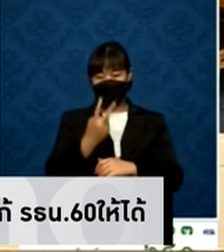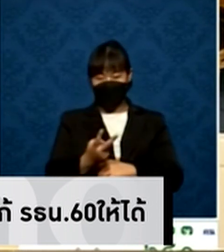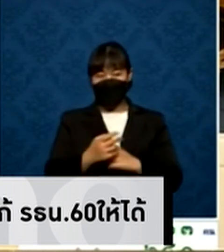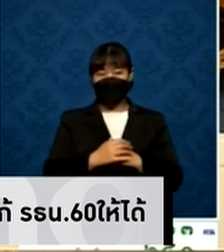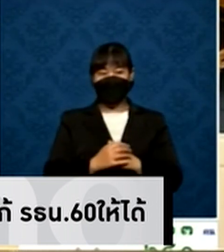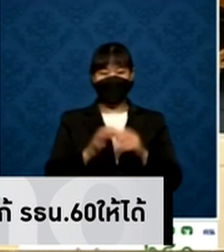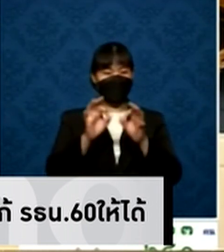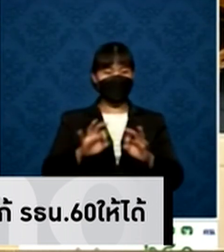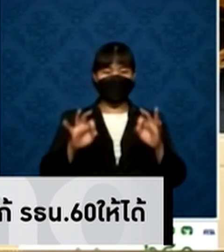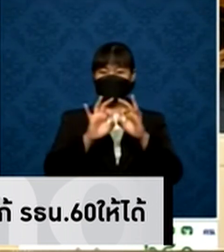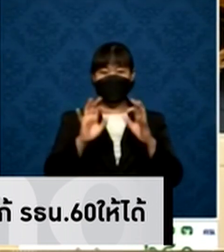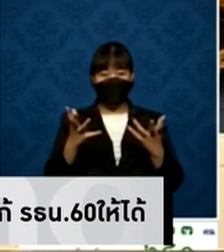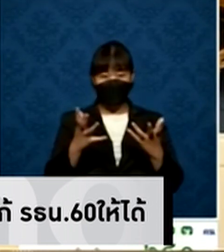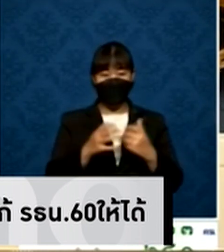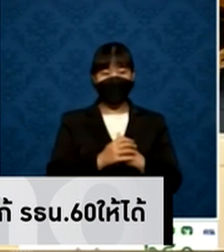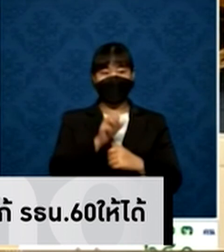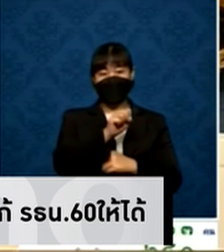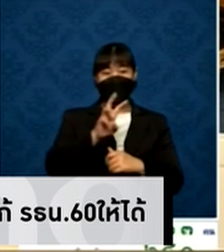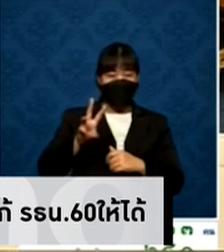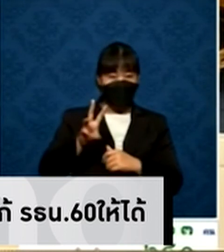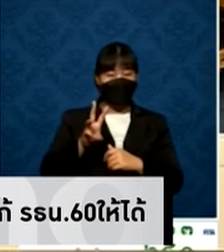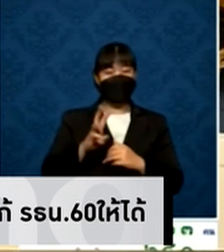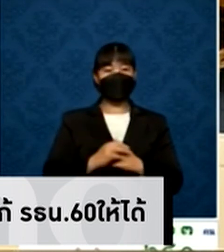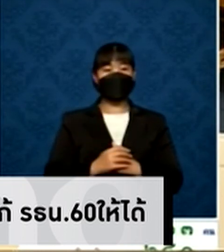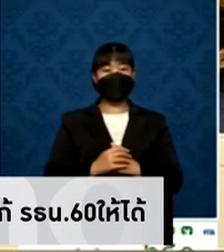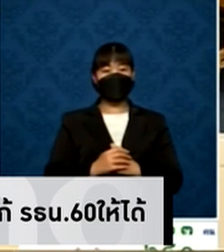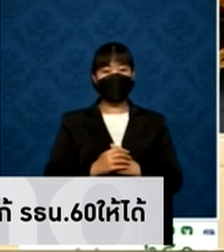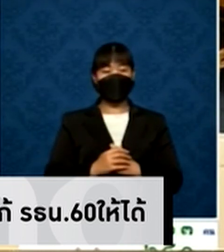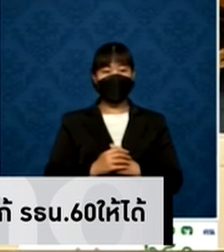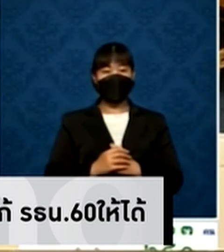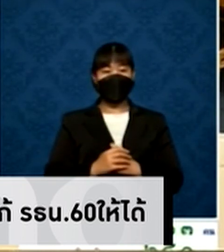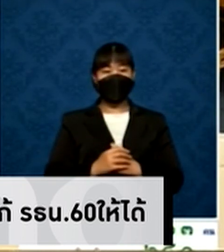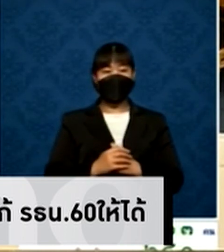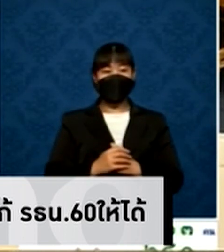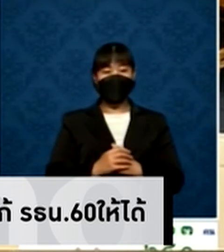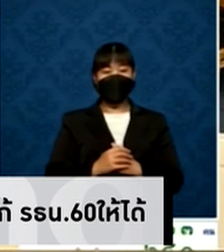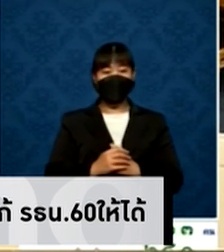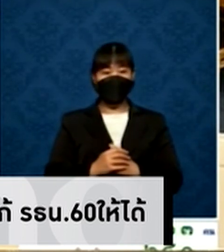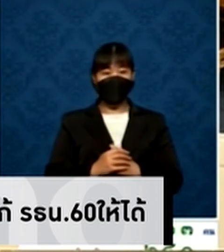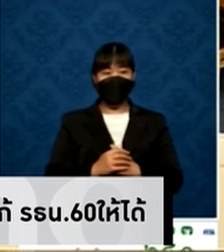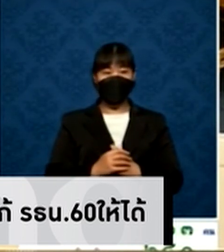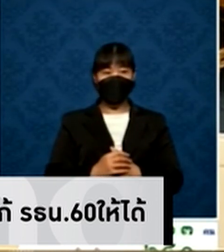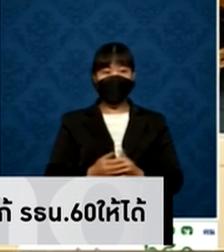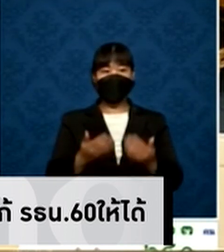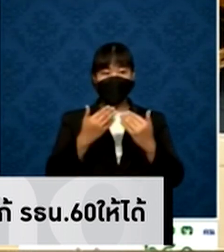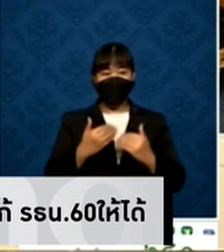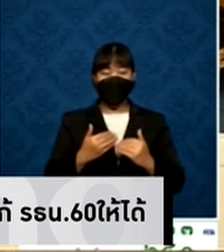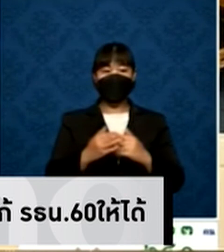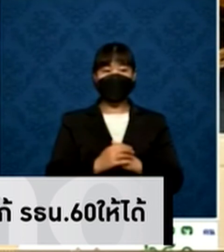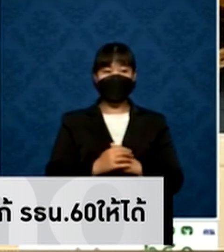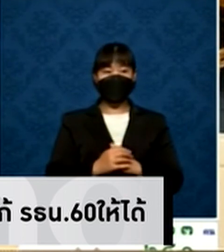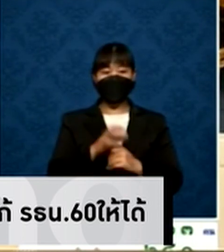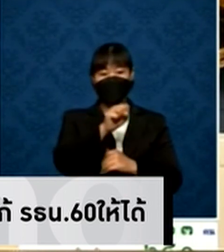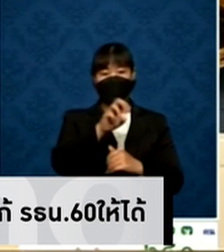16ชั่วโมงที่ผ่านมาอย่าเพิ่งสิ้นหวังพวกเรายังมีลมหายใจยังมีความคิดยังมีกำลังทุกท่านทราบดีอยู่ว่าการแก้ไขรับนวล 6-0